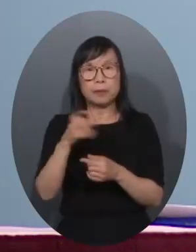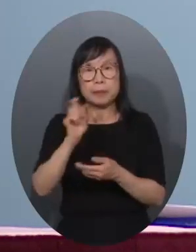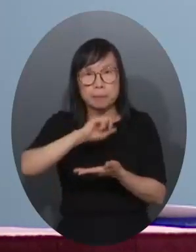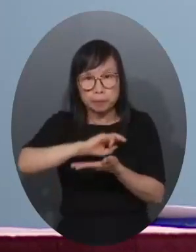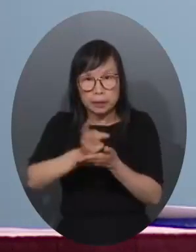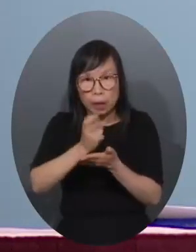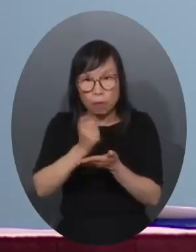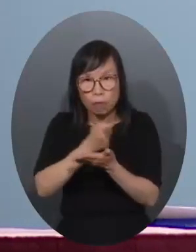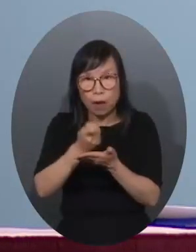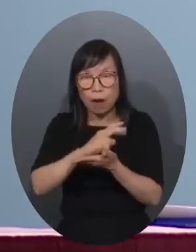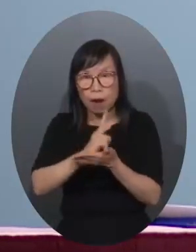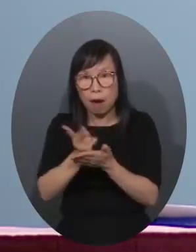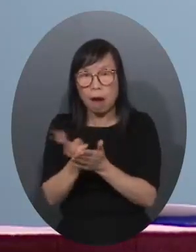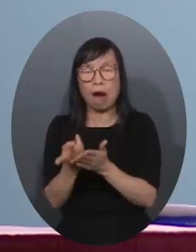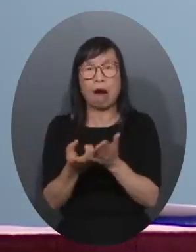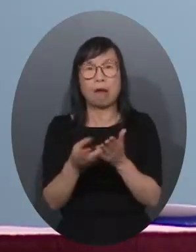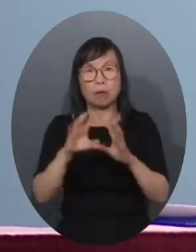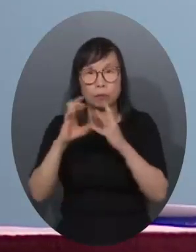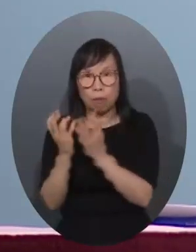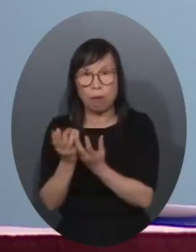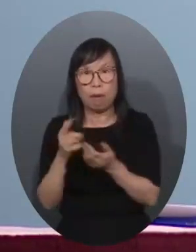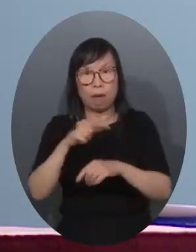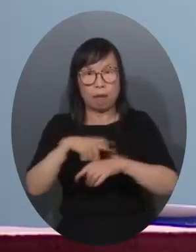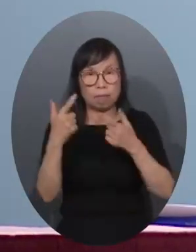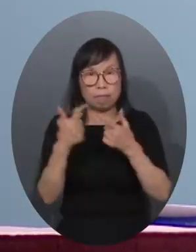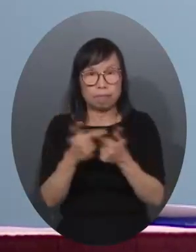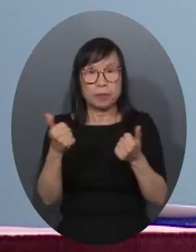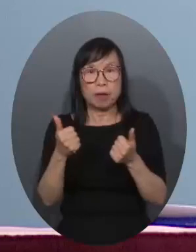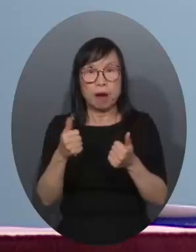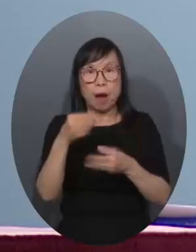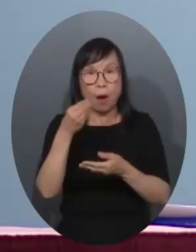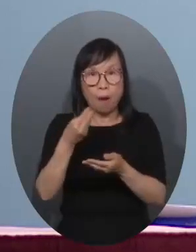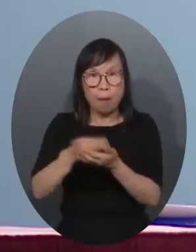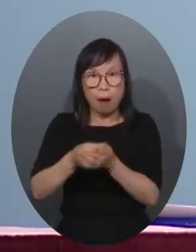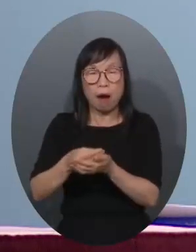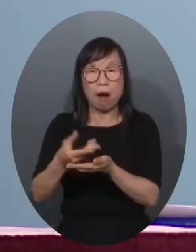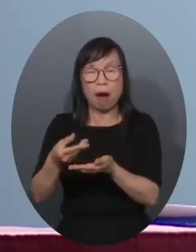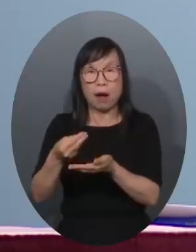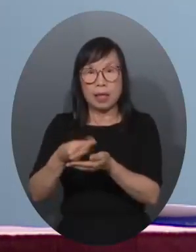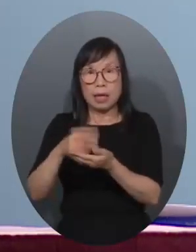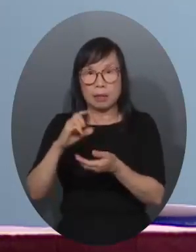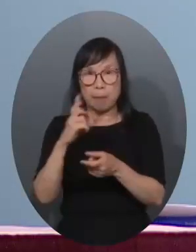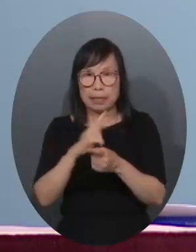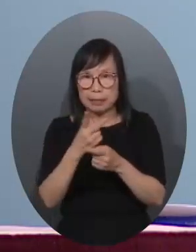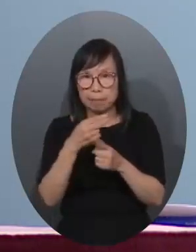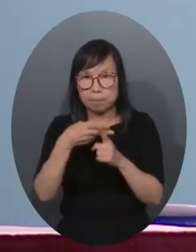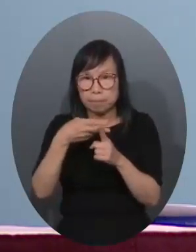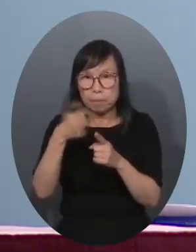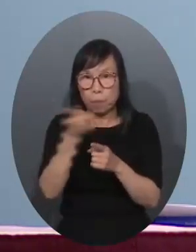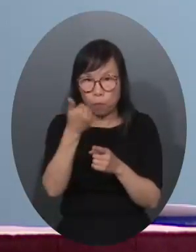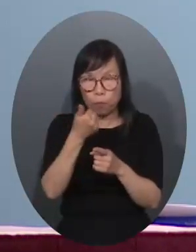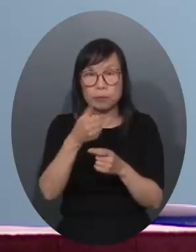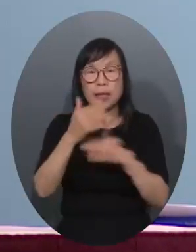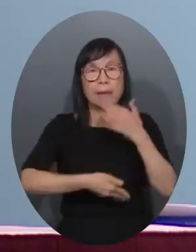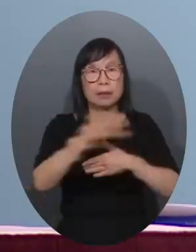哋嘅投資組合，同埋喺適時咧我哋都會去收購或者投資喺一啲優質嘅物業，令到我